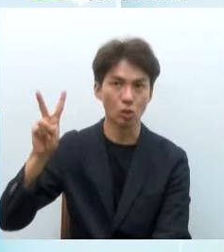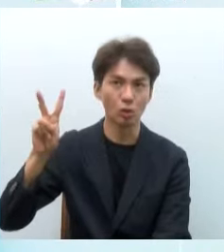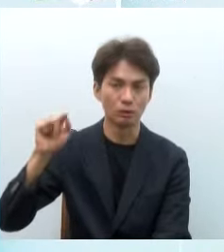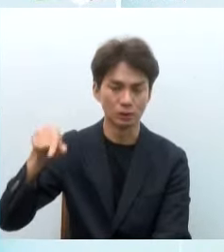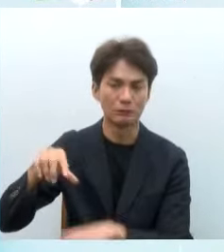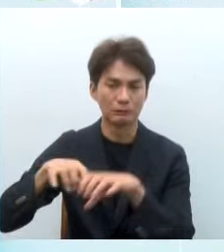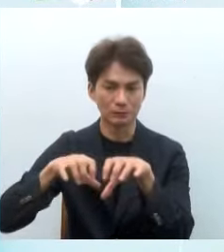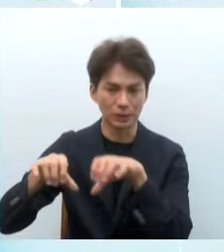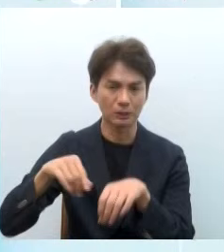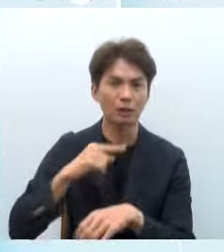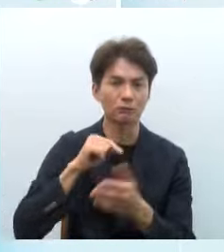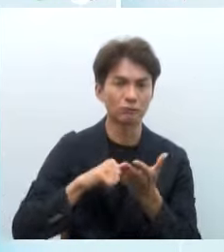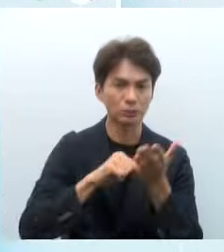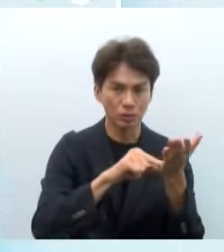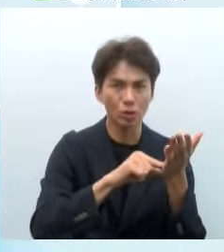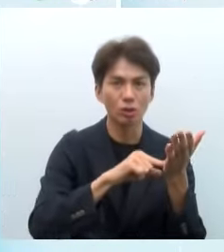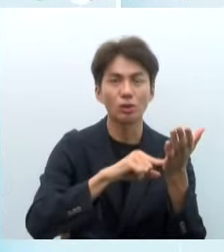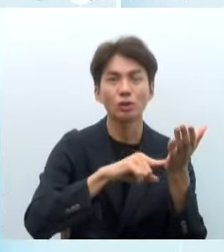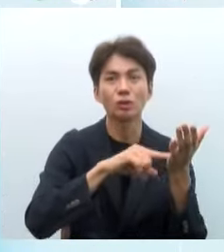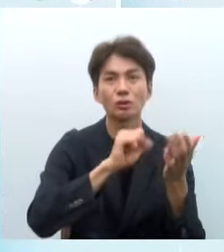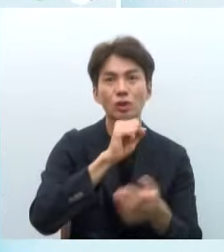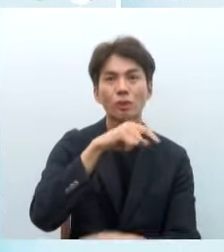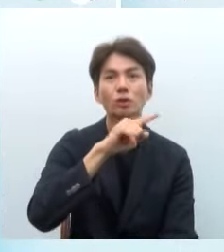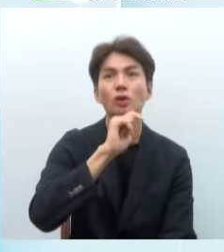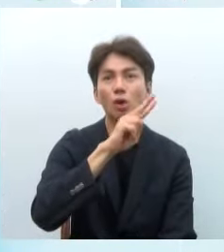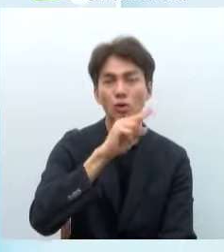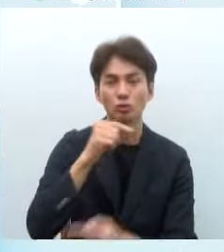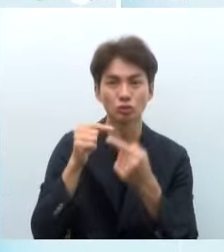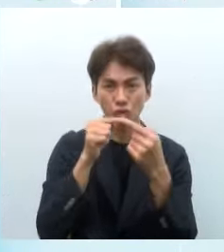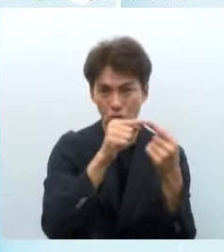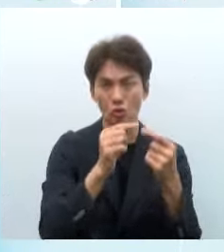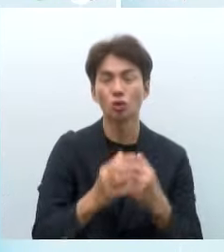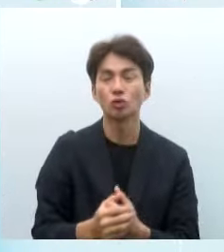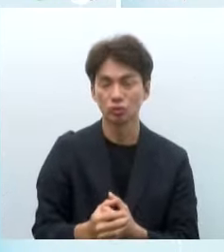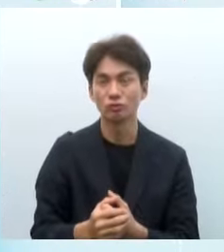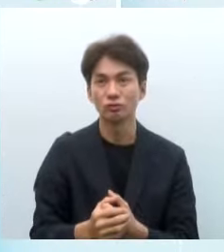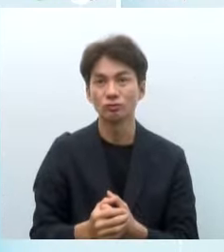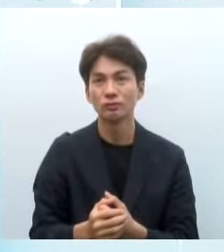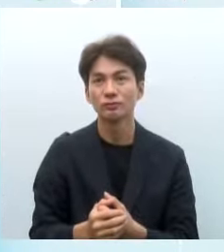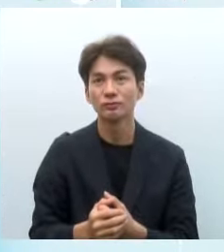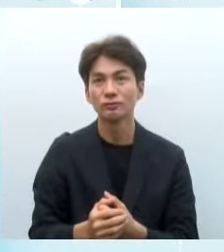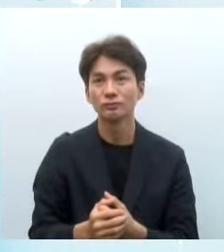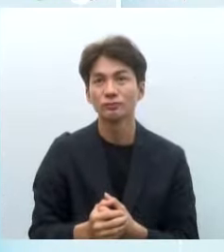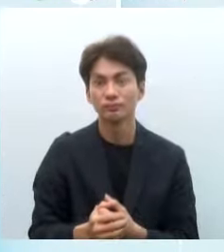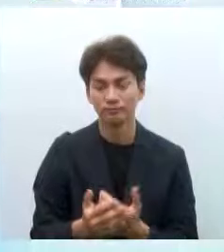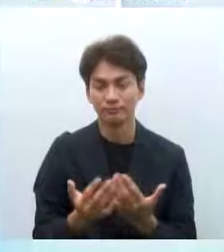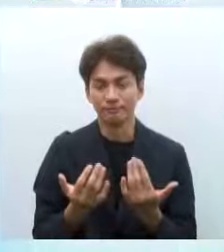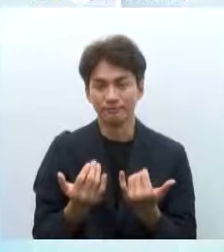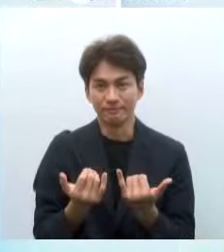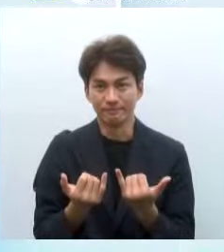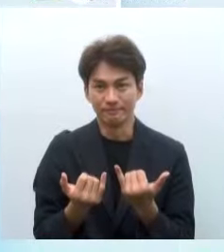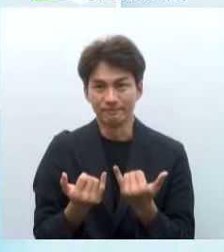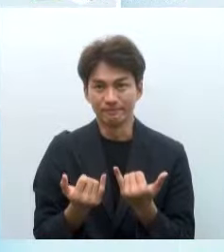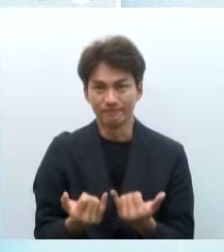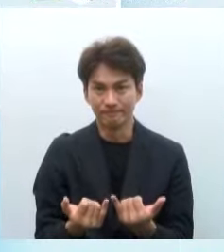สานกับกกส.ต่อไปนะครับต่อไปนะครับเรื่องนี้นะครับเป็นเรื่อง